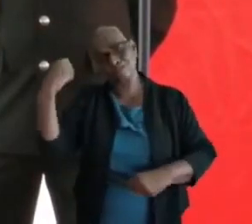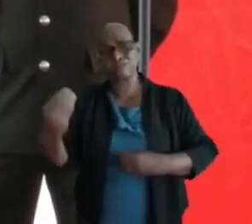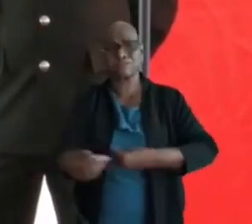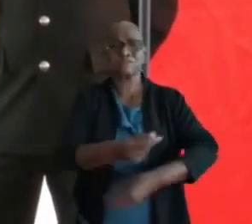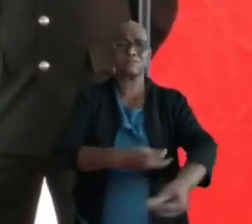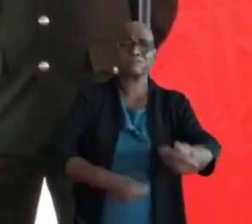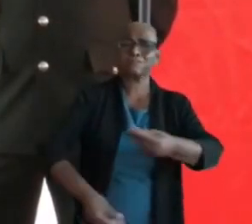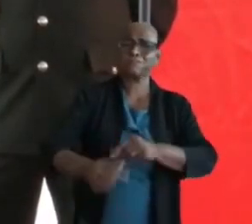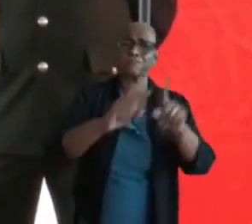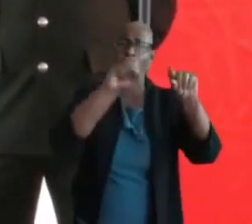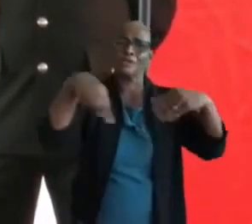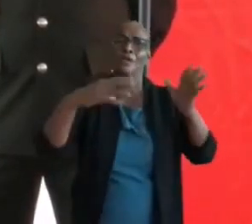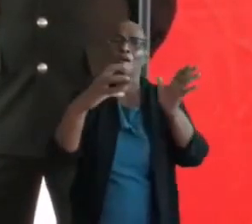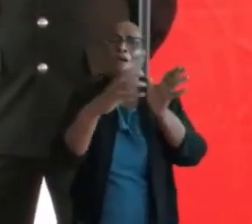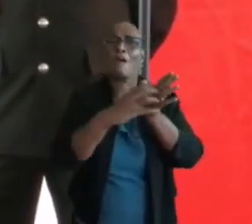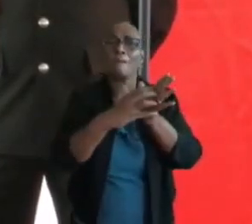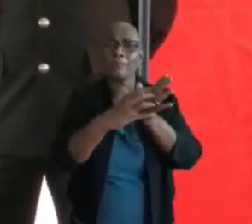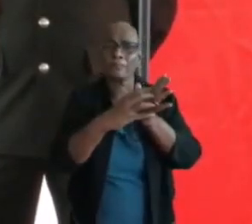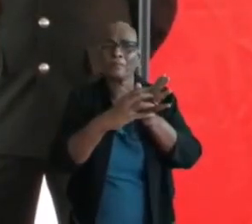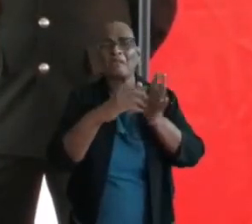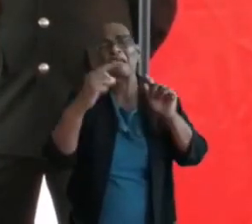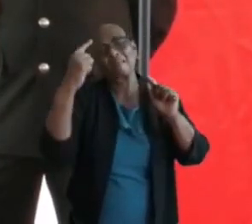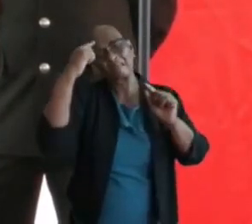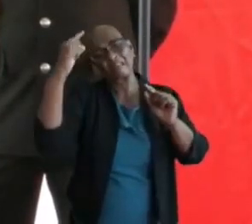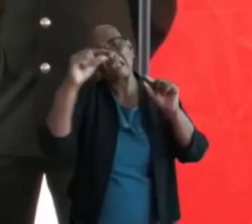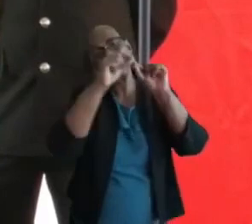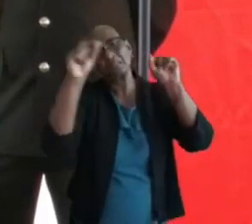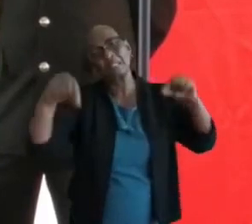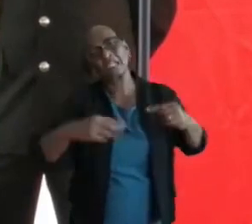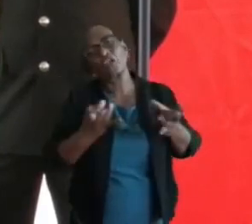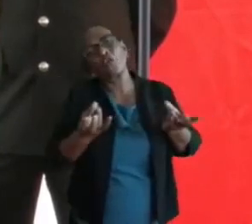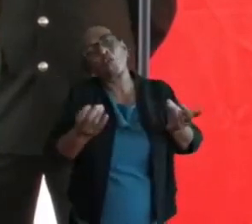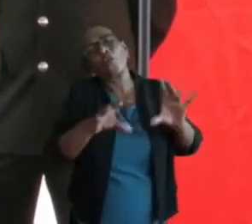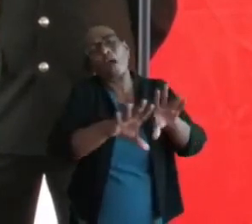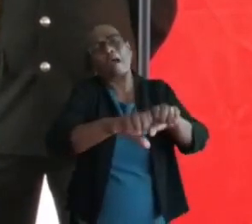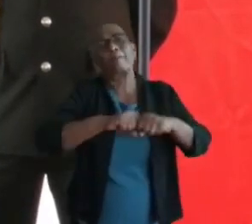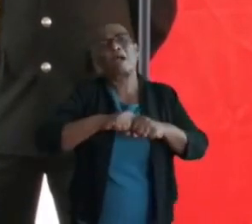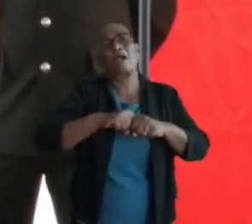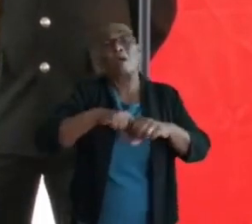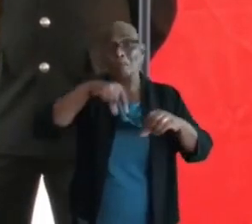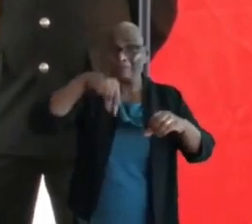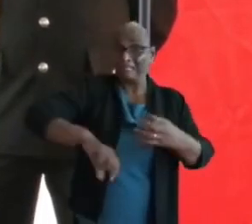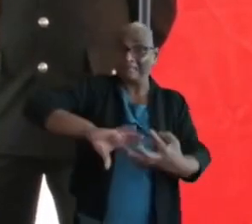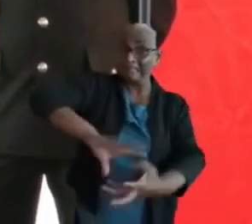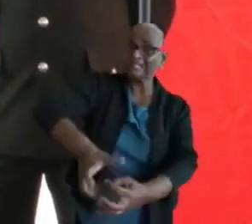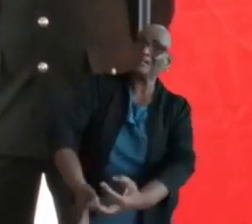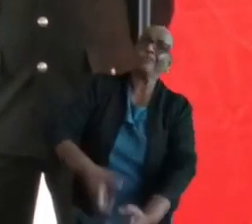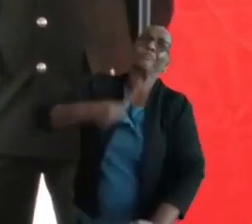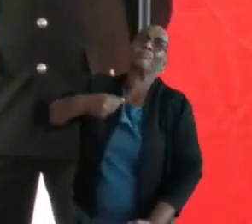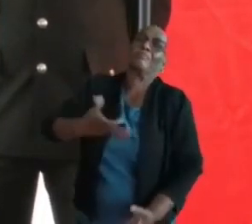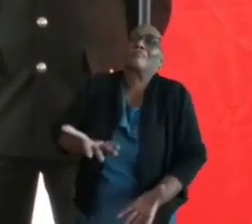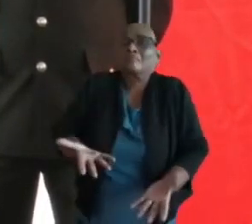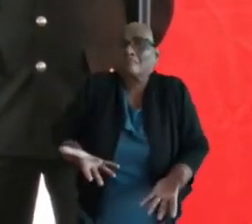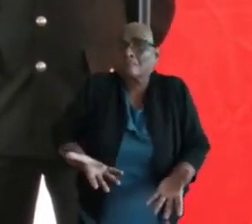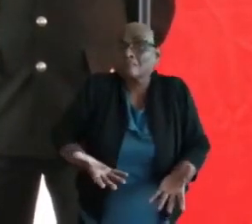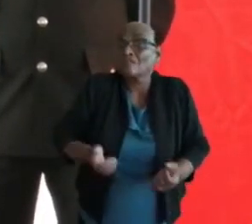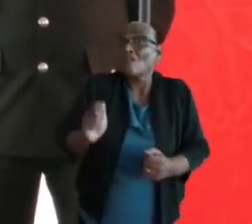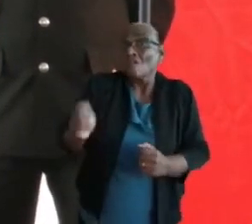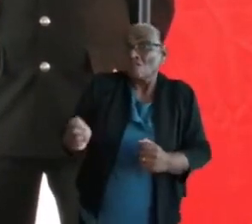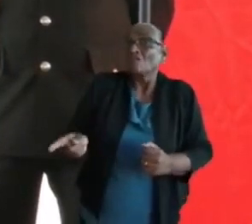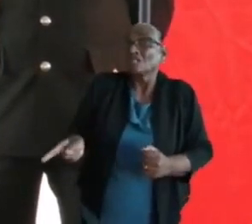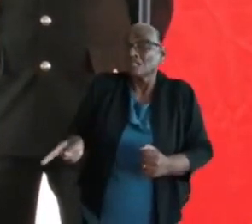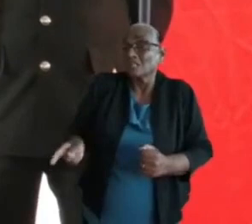situatie in kaart te brengen en een strategie uit te stippelen om uit de crisis te komen. Meneer